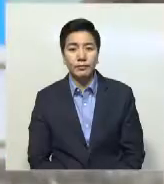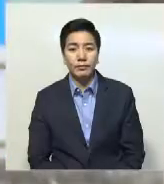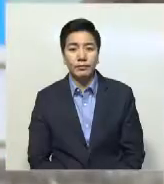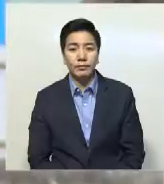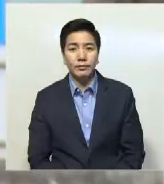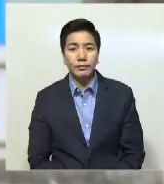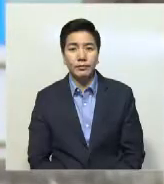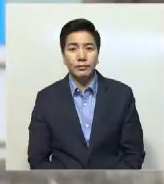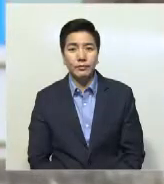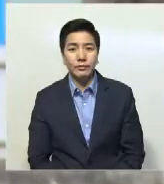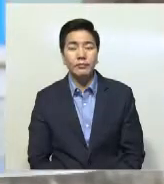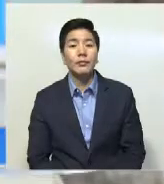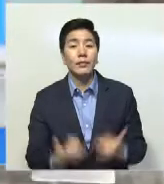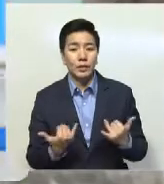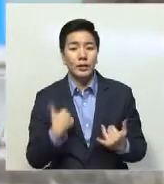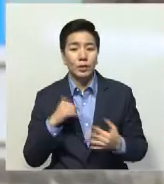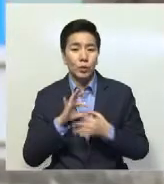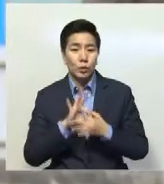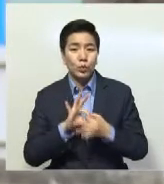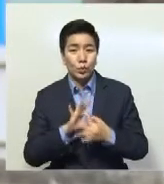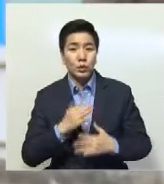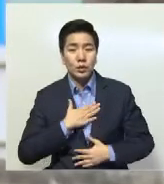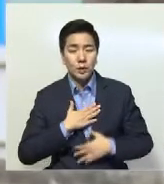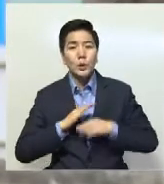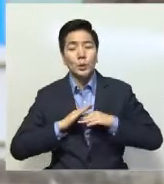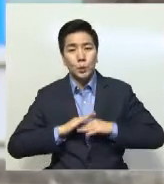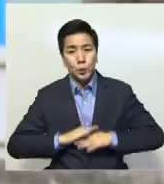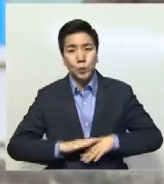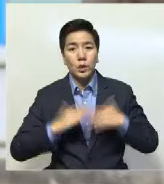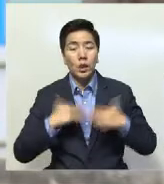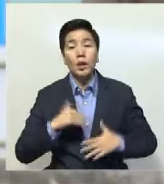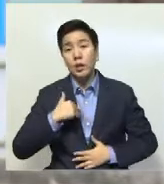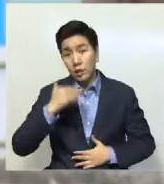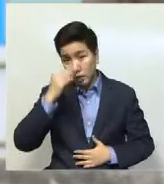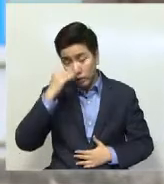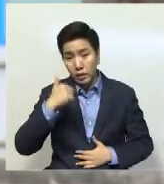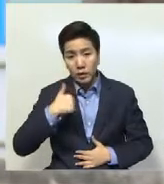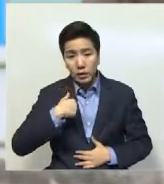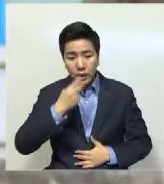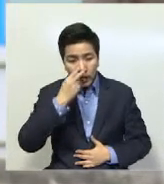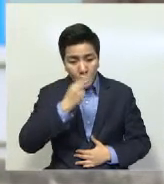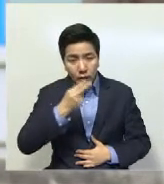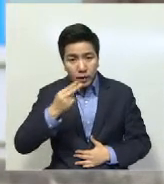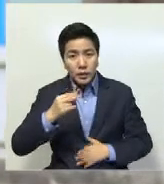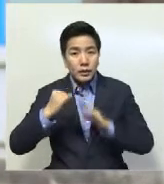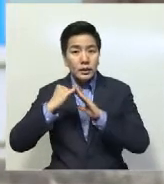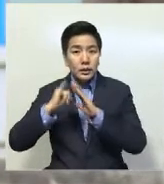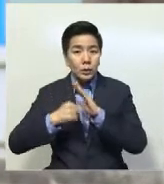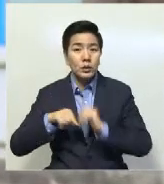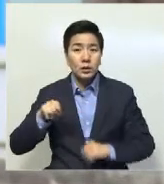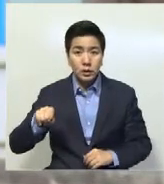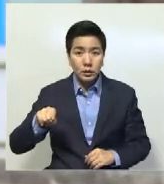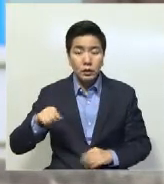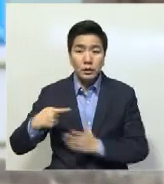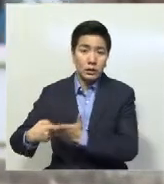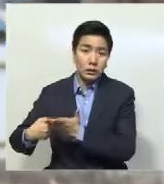ถ้าถึงตอนขนาดนี้แล้วนะคะความกังวลใจของพี่ก็คลายลงไปบ้างแล้วเนื่องจากว่าเราได้เห็นว่าทางจังหวัดเนี่ยมี